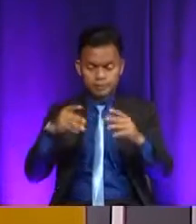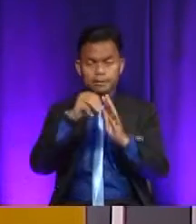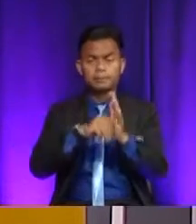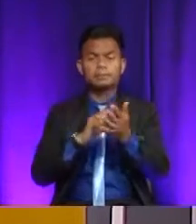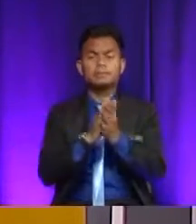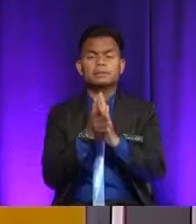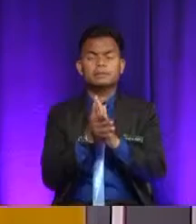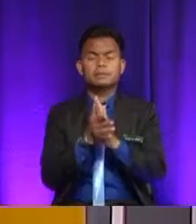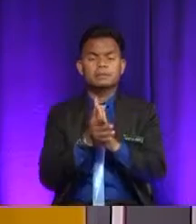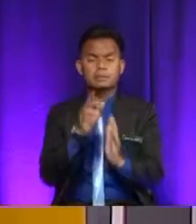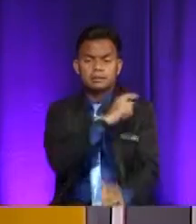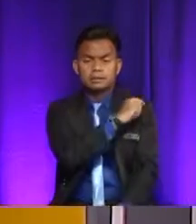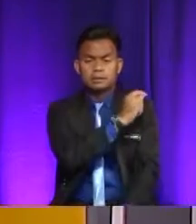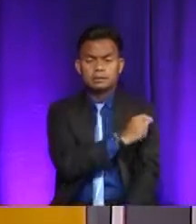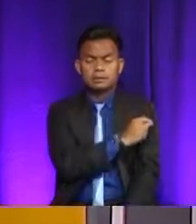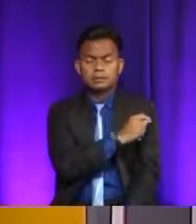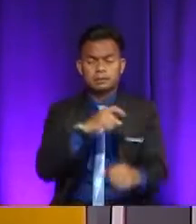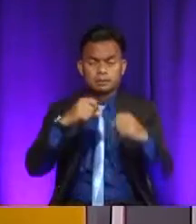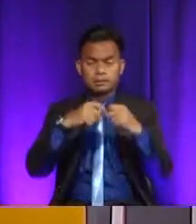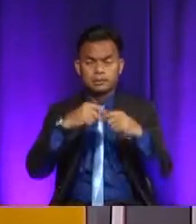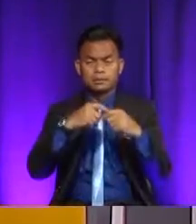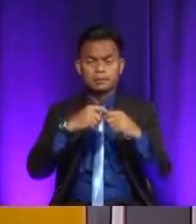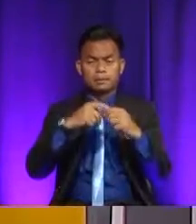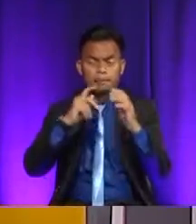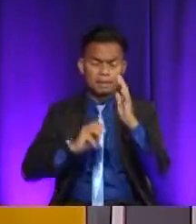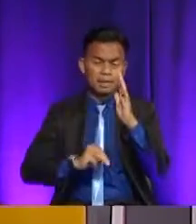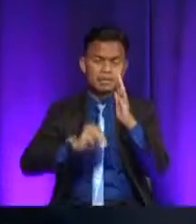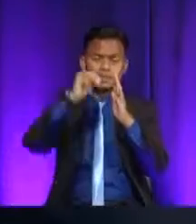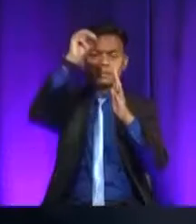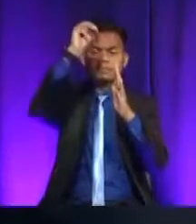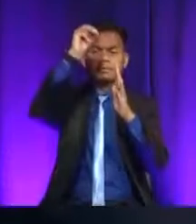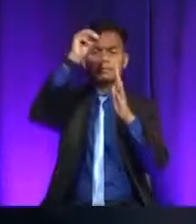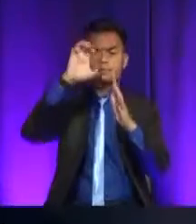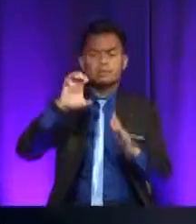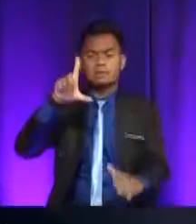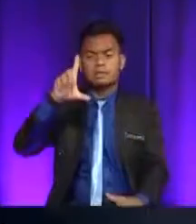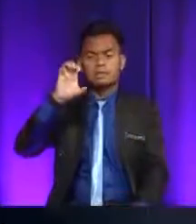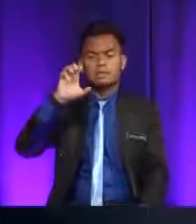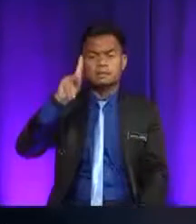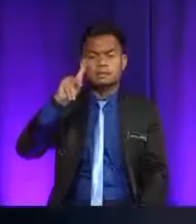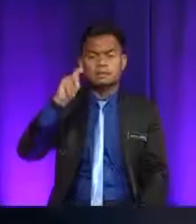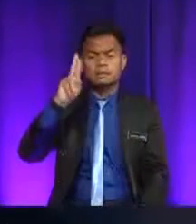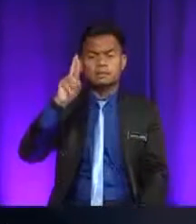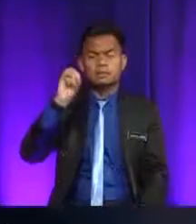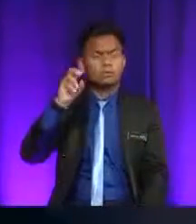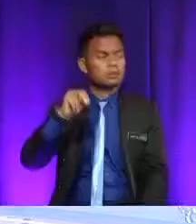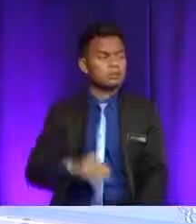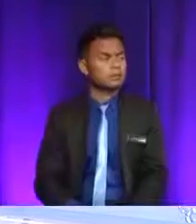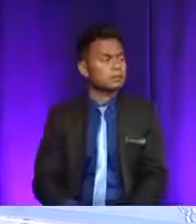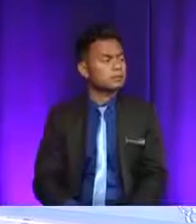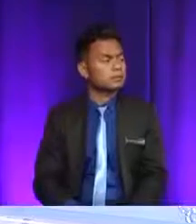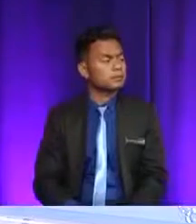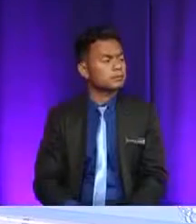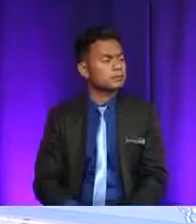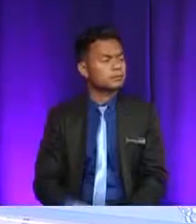elektron masuk kate Oke ini Coba lihat dekat papan tadi di permukaannya kemudian